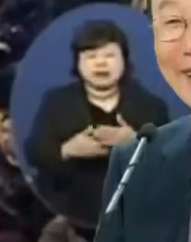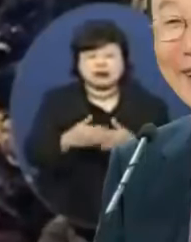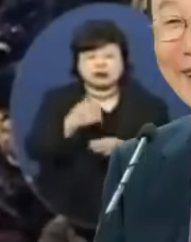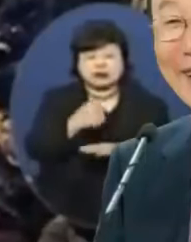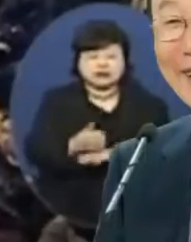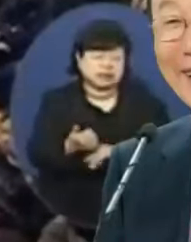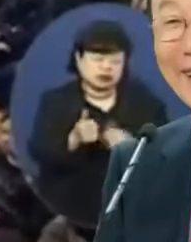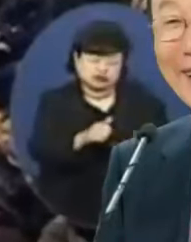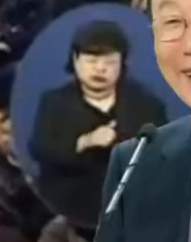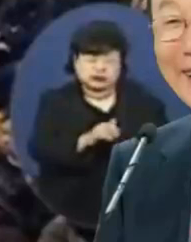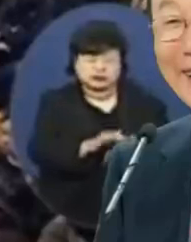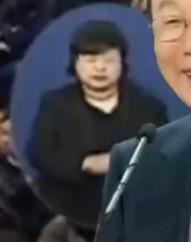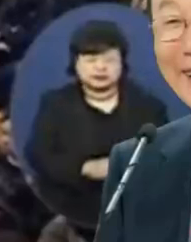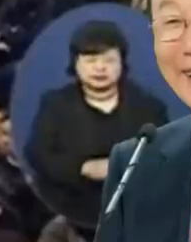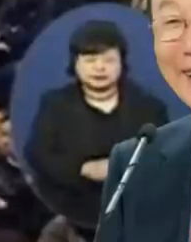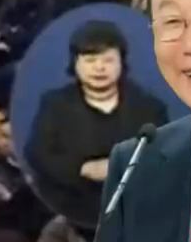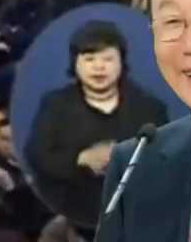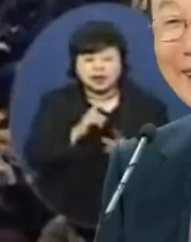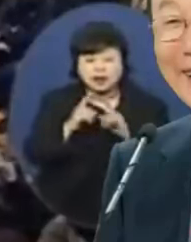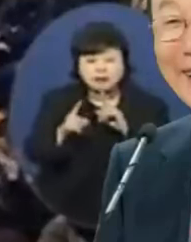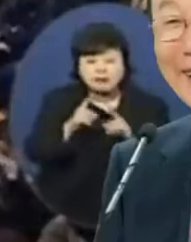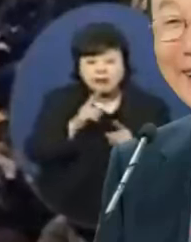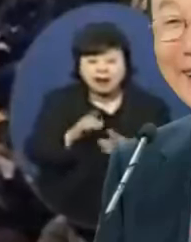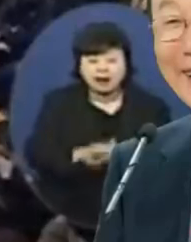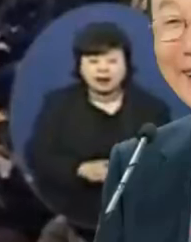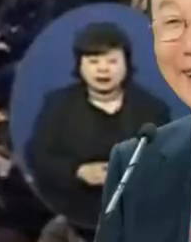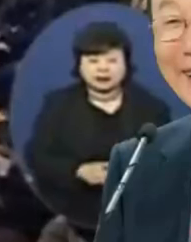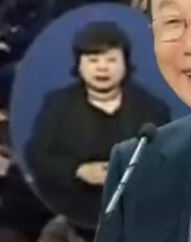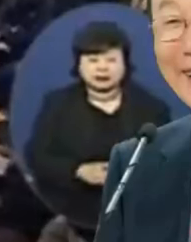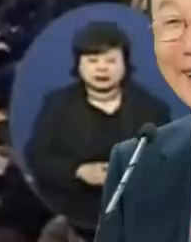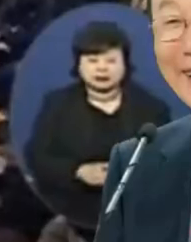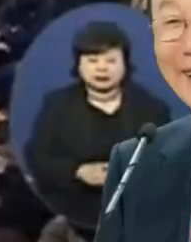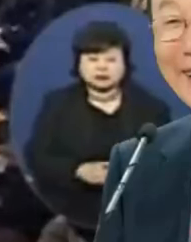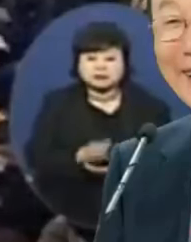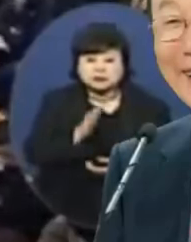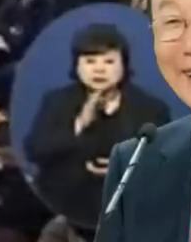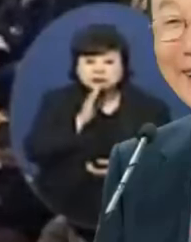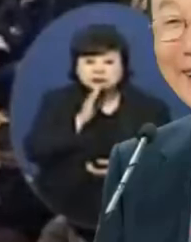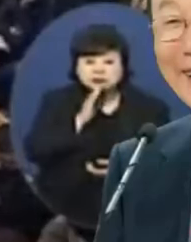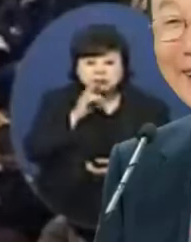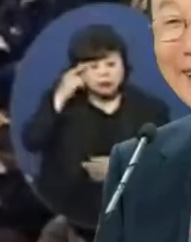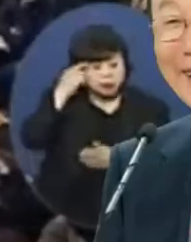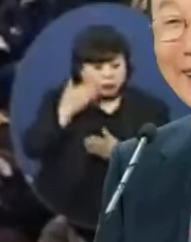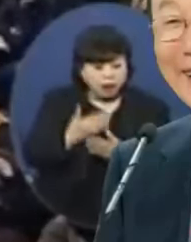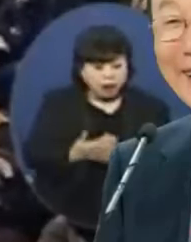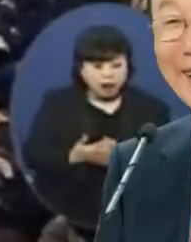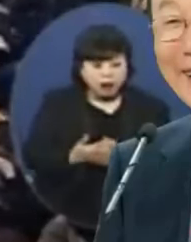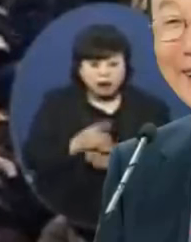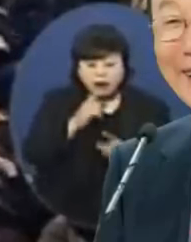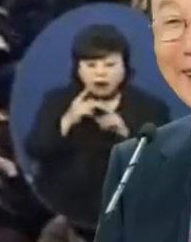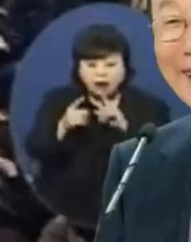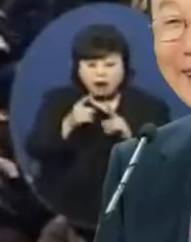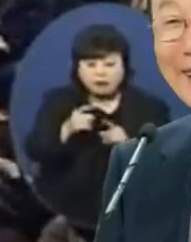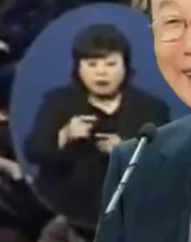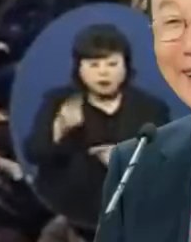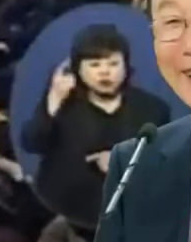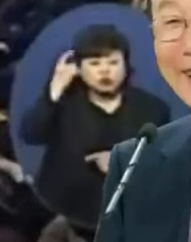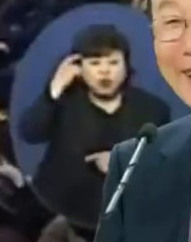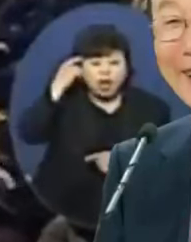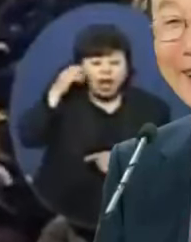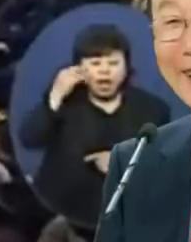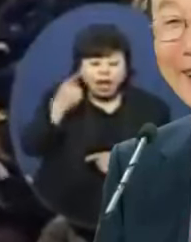죽었습니다. 뿐만 아니라 말은 사고체계에도 영향을 줍니다. 대뇌학자들은 연구에 의하면 말은 내 세포에